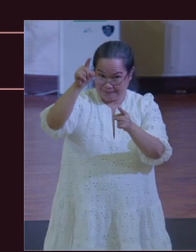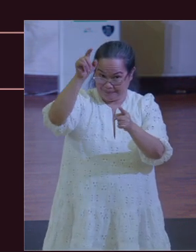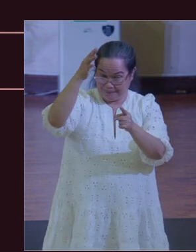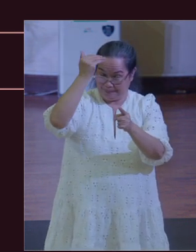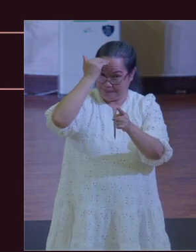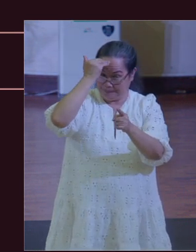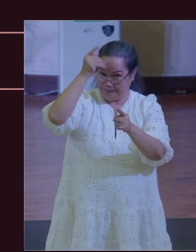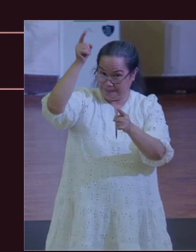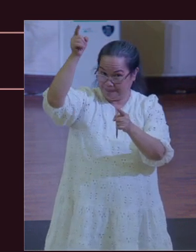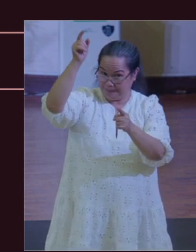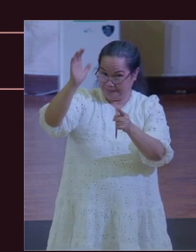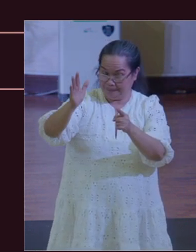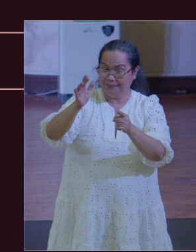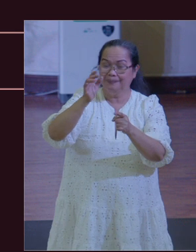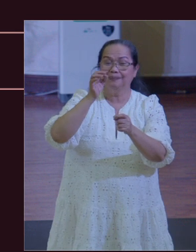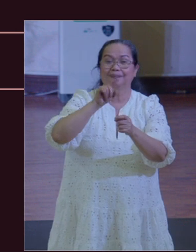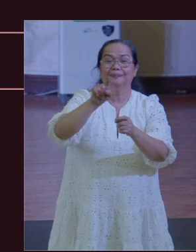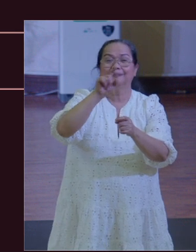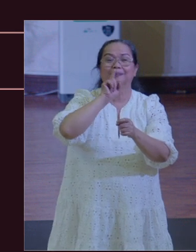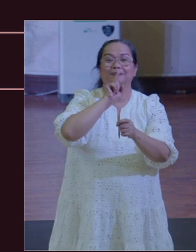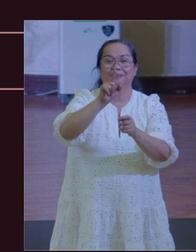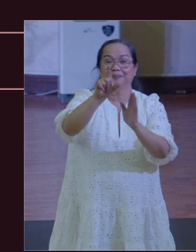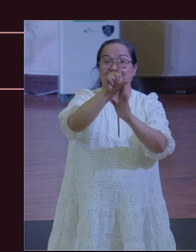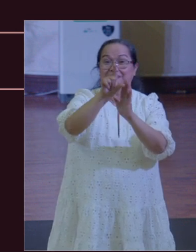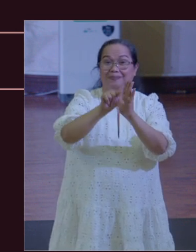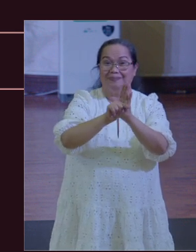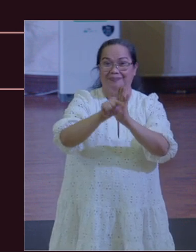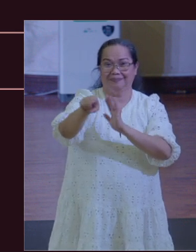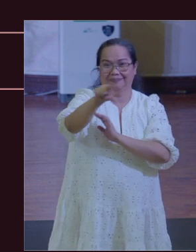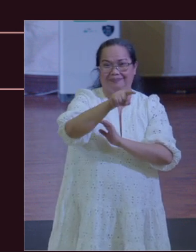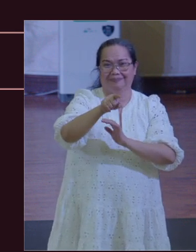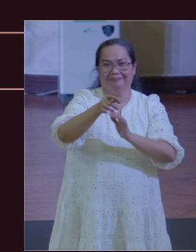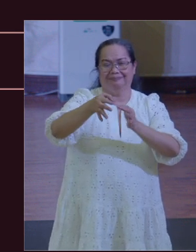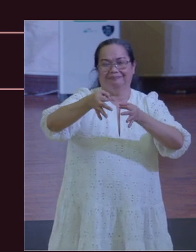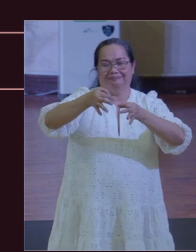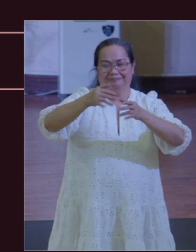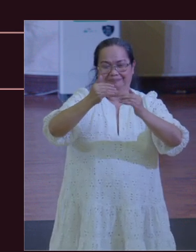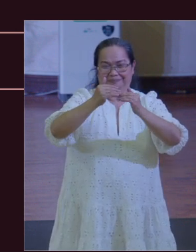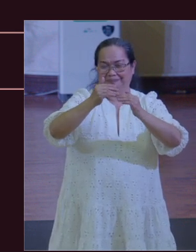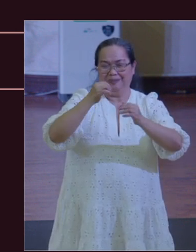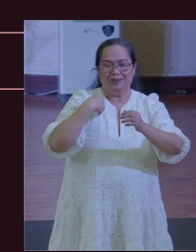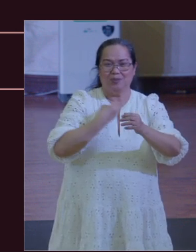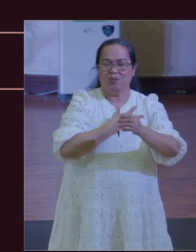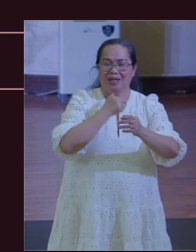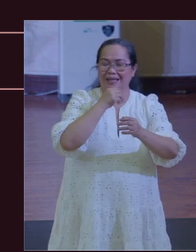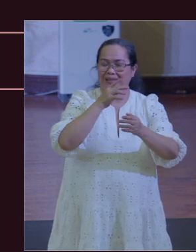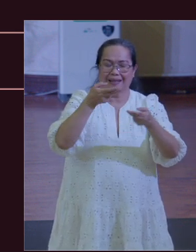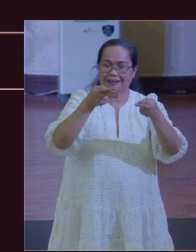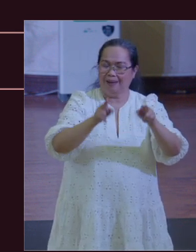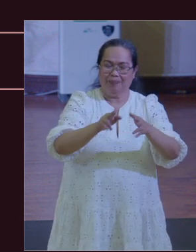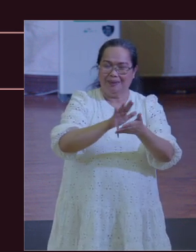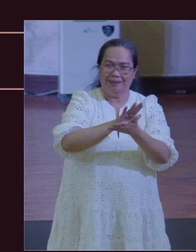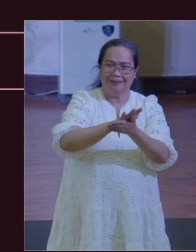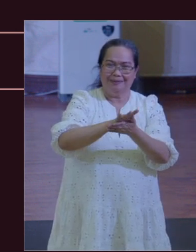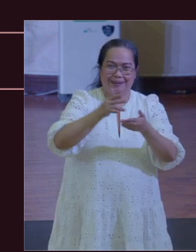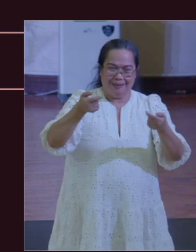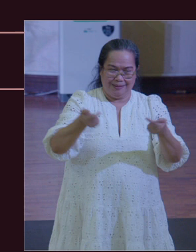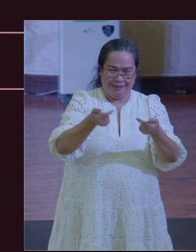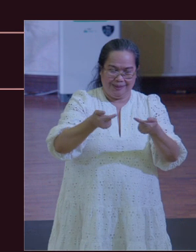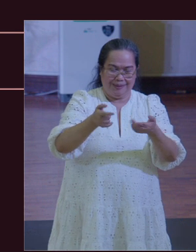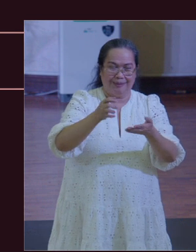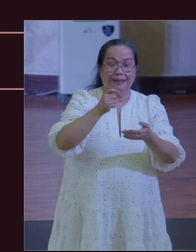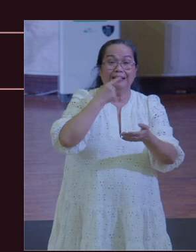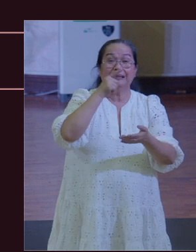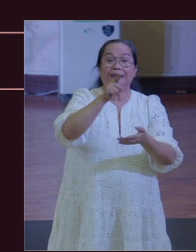is concerned, kumbaga, quote-unquote, legally, we're justified, just as if we did not sin. Pero ang